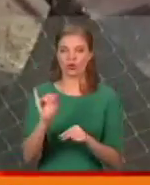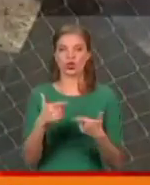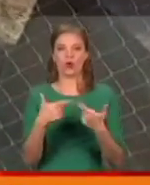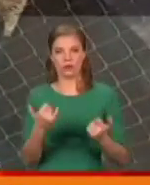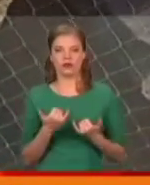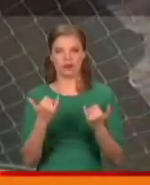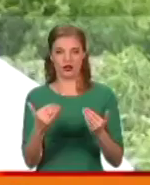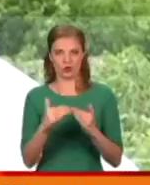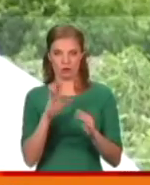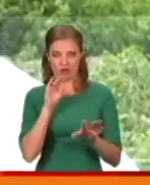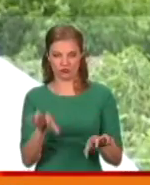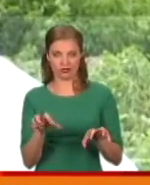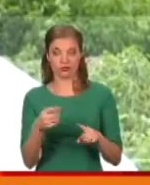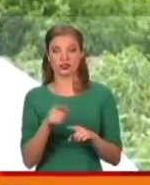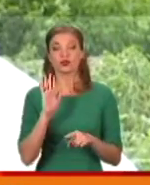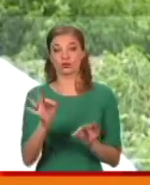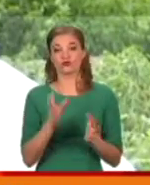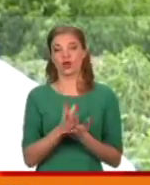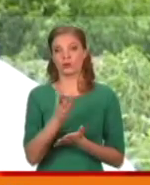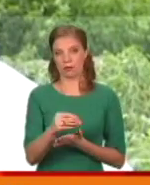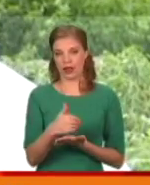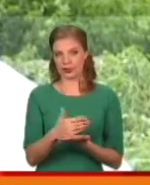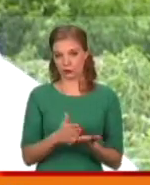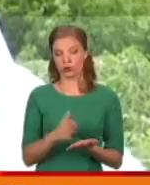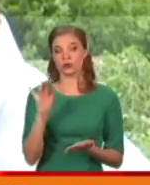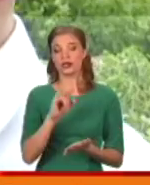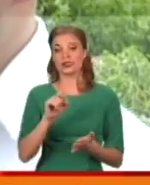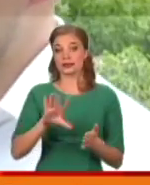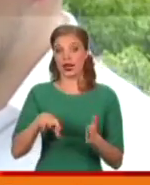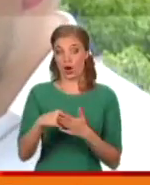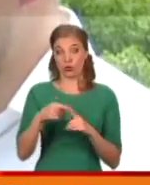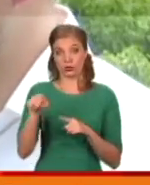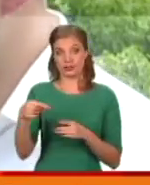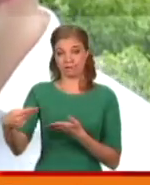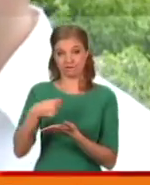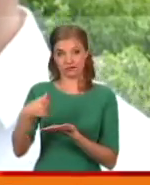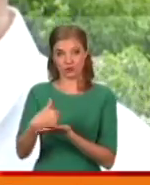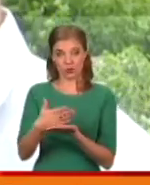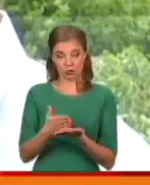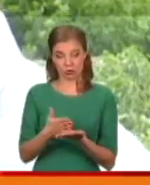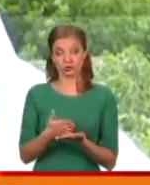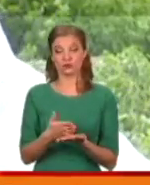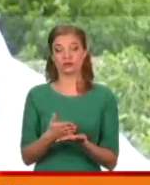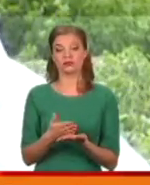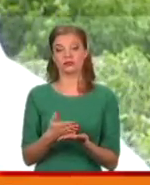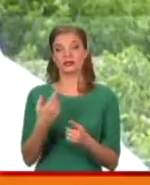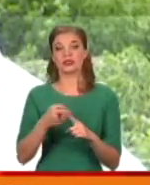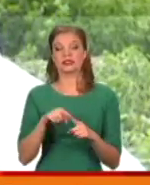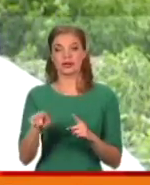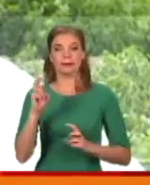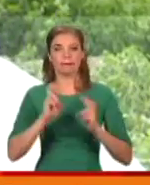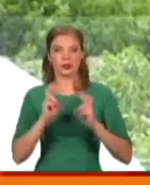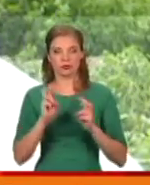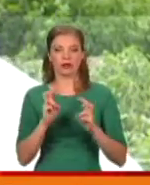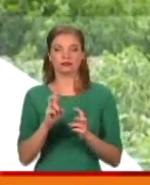для домашніх улюбленців. Це, звісно, буде платні послуги. І за рахунок оцих платних послуг, це комунальне